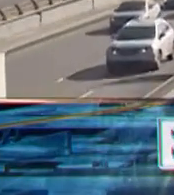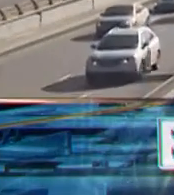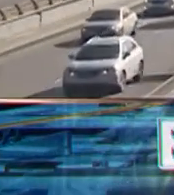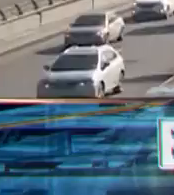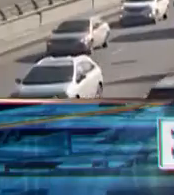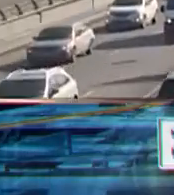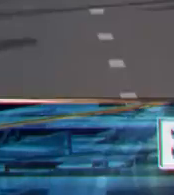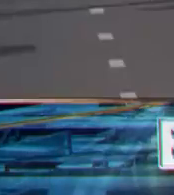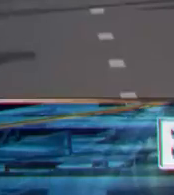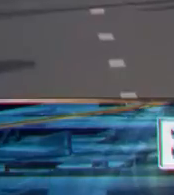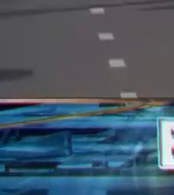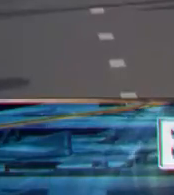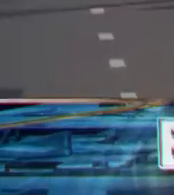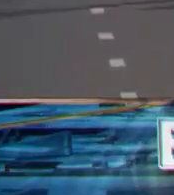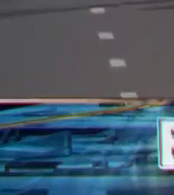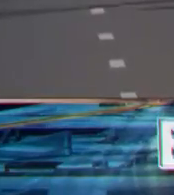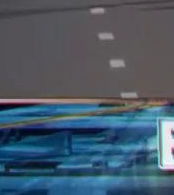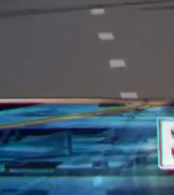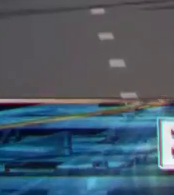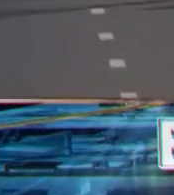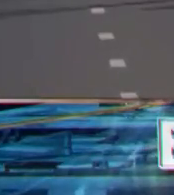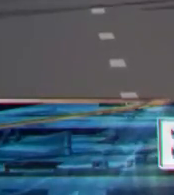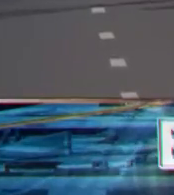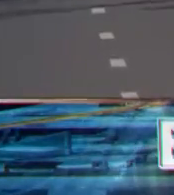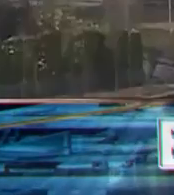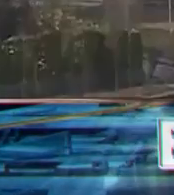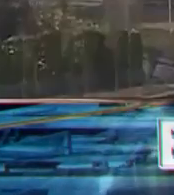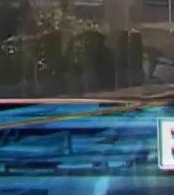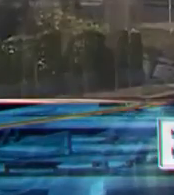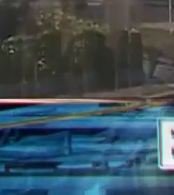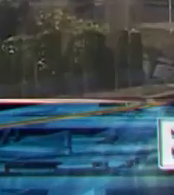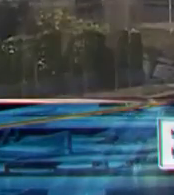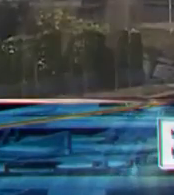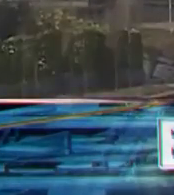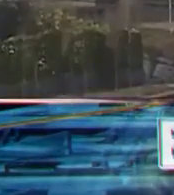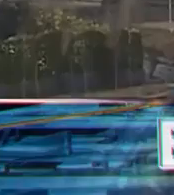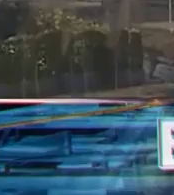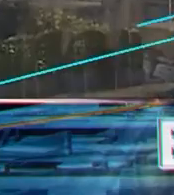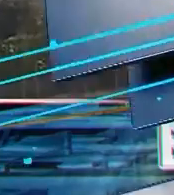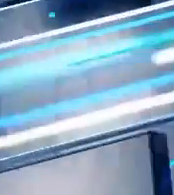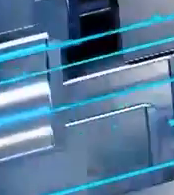Узун арқан кейін тұсау. Елде төтенше жағдай аяқталды, бірақ карантин режимі жалғасады.